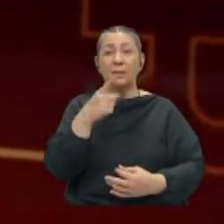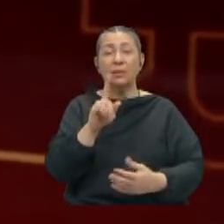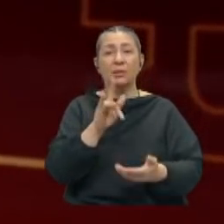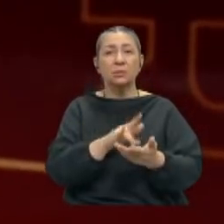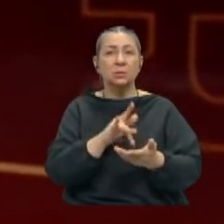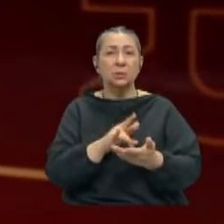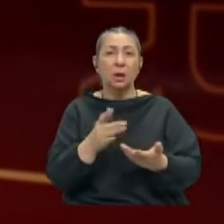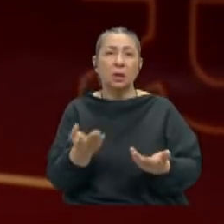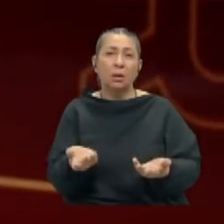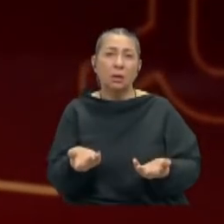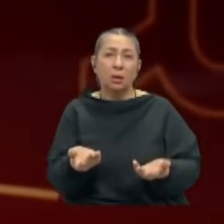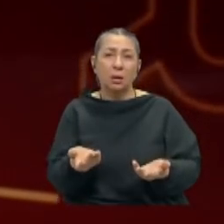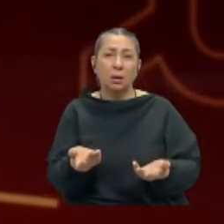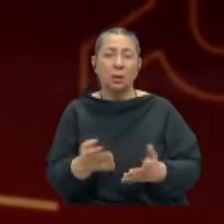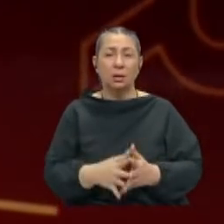para cezası biçildi.